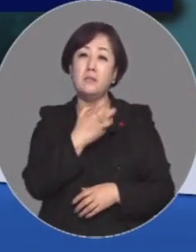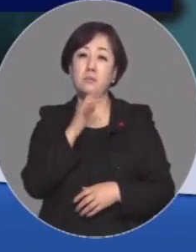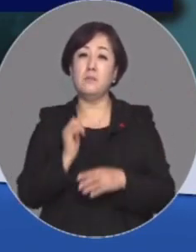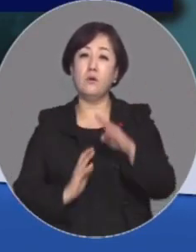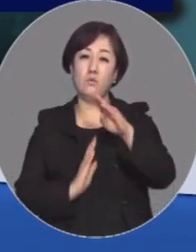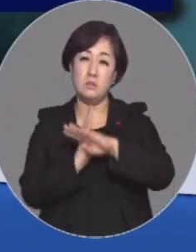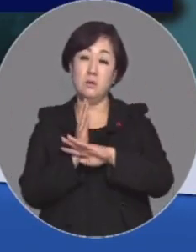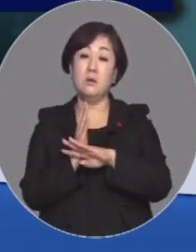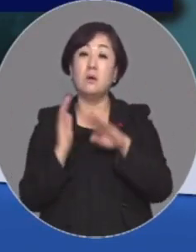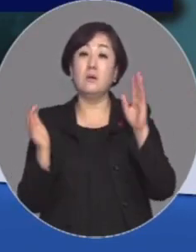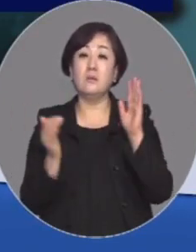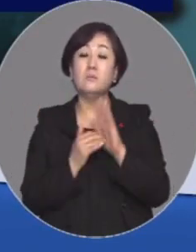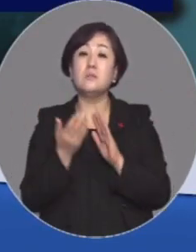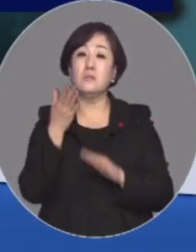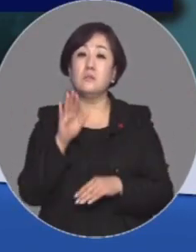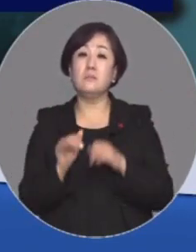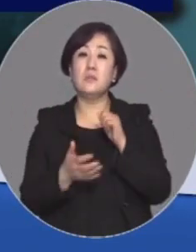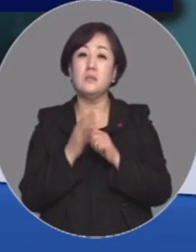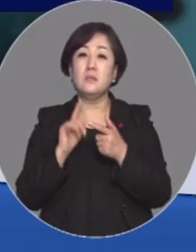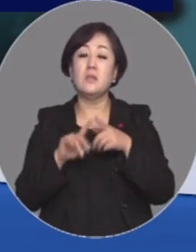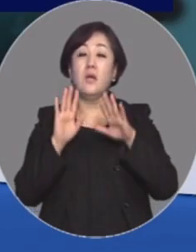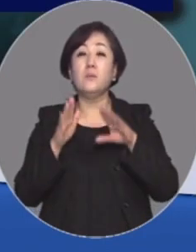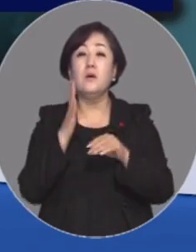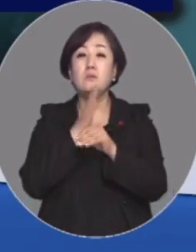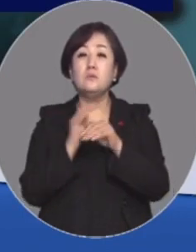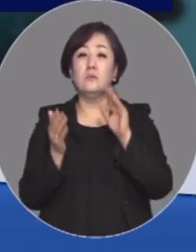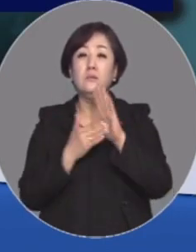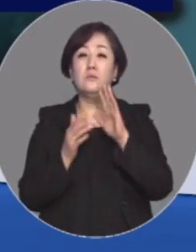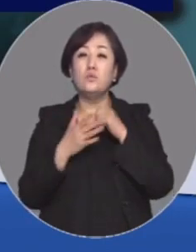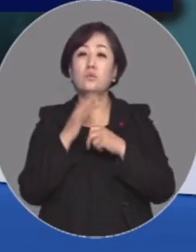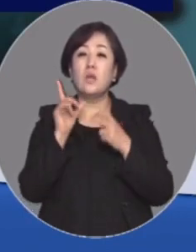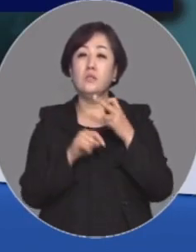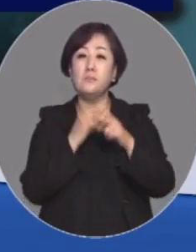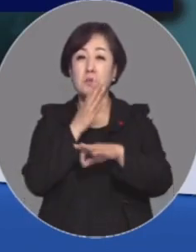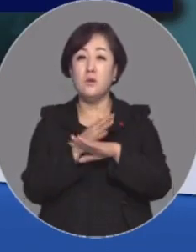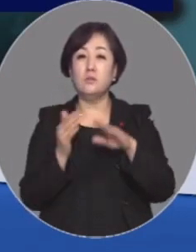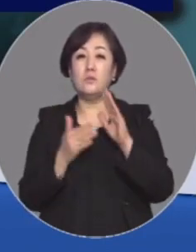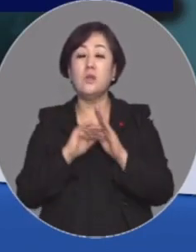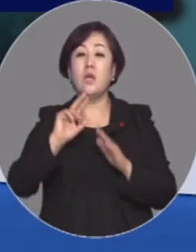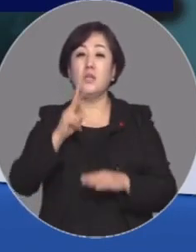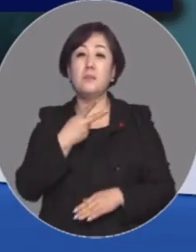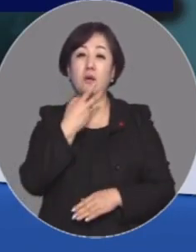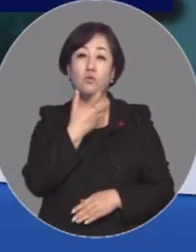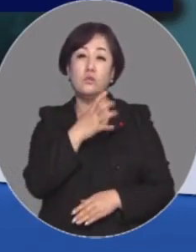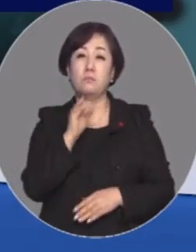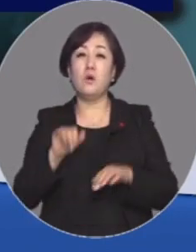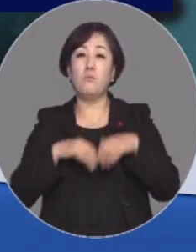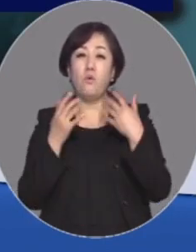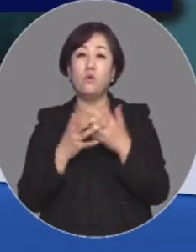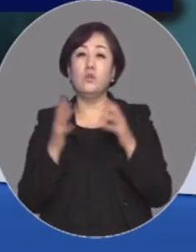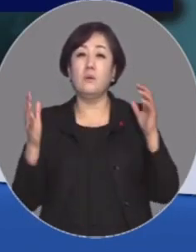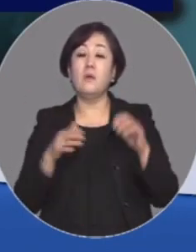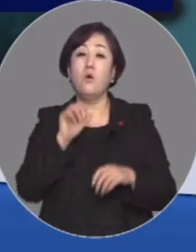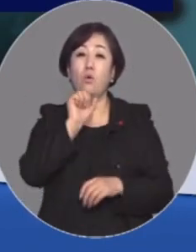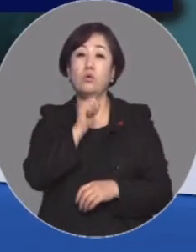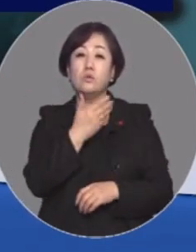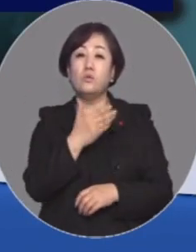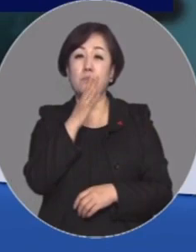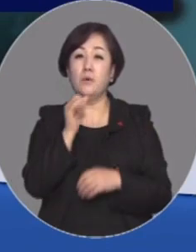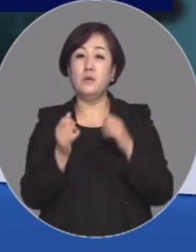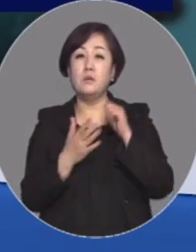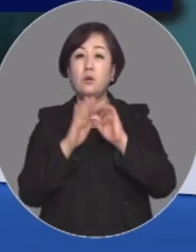480명을 훌쩍 넘어섰습니다. 이달 들어서만 무려 290명에 달해 전체 확진자의